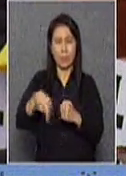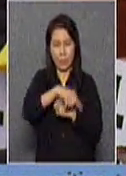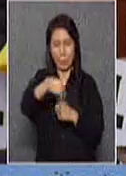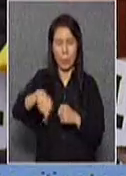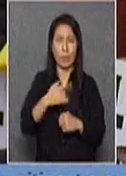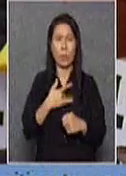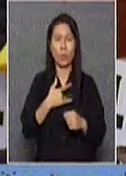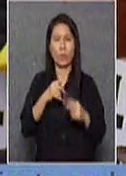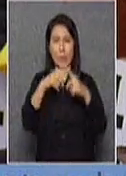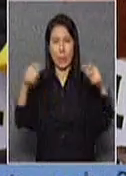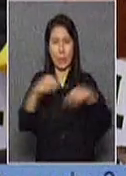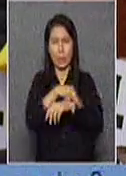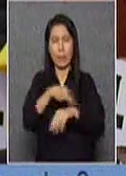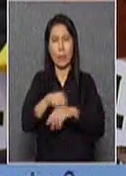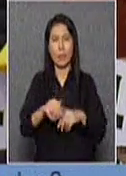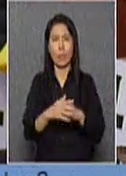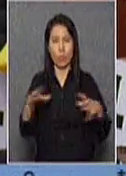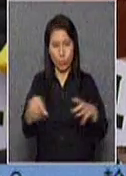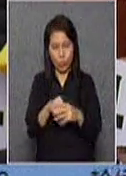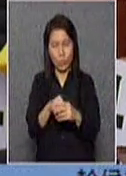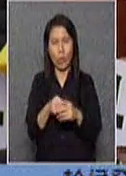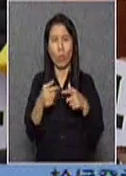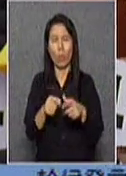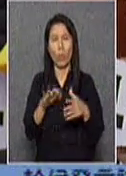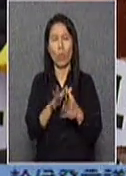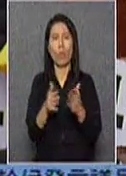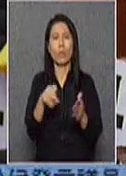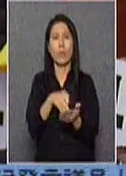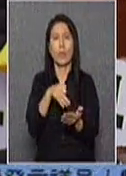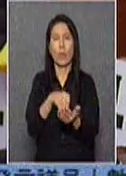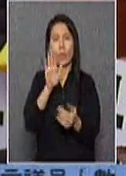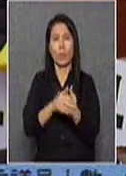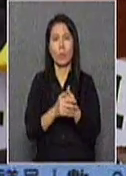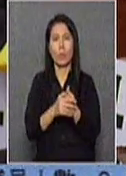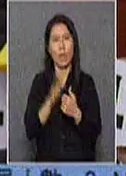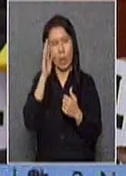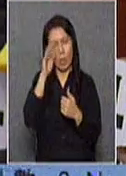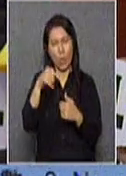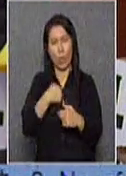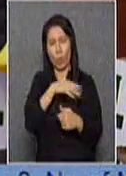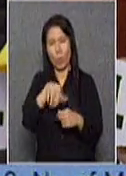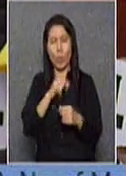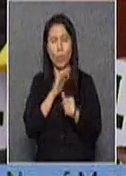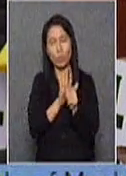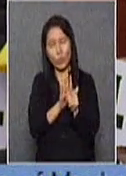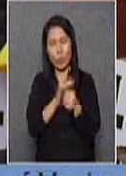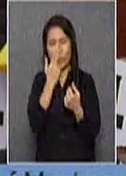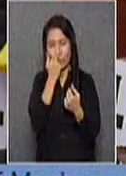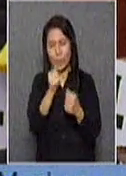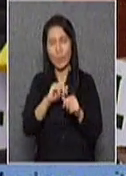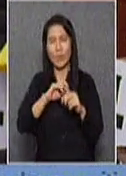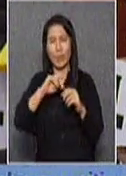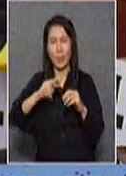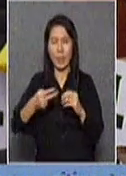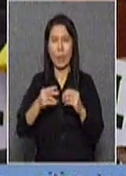城市設計融合公眾參與，貫徹我們保護及美化維多利亞